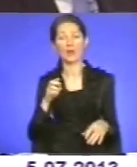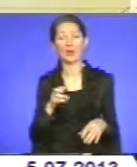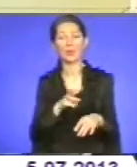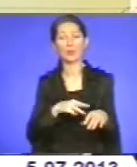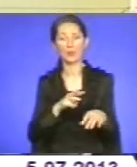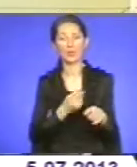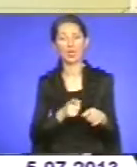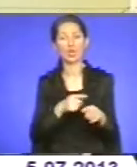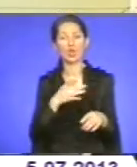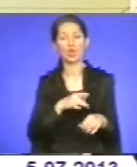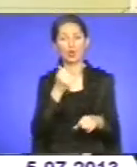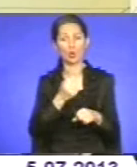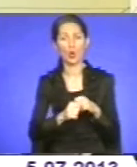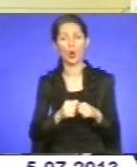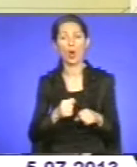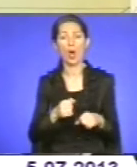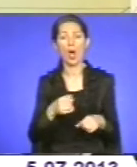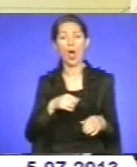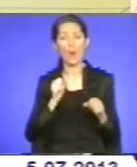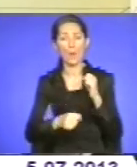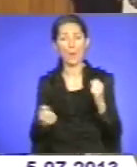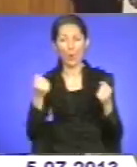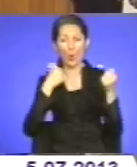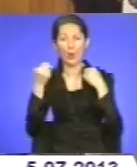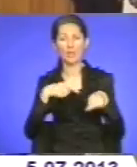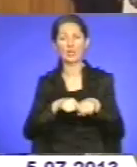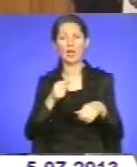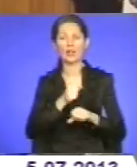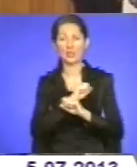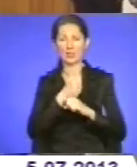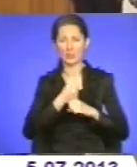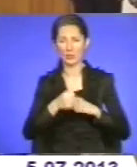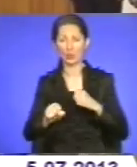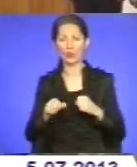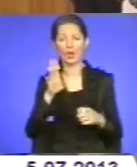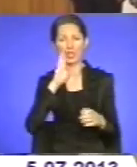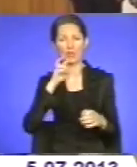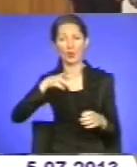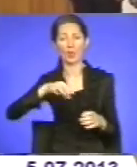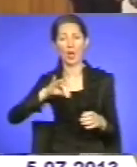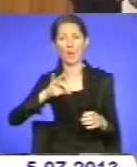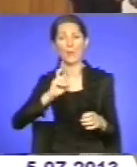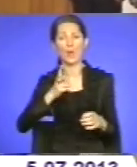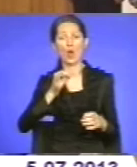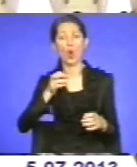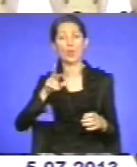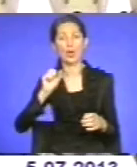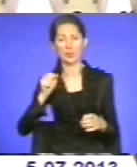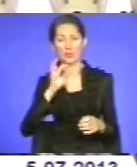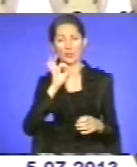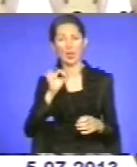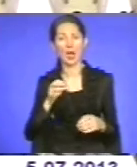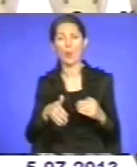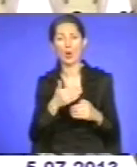Миколаївщині. Президент взяв під особистий контроль розслідування цієї резонансної справи і наголосив, покарання винних не повинно стати виправданням